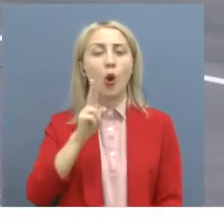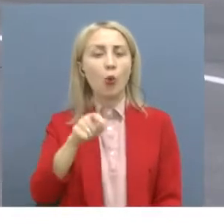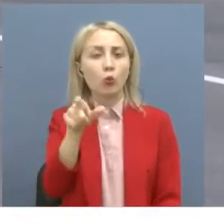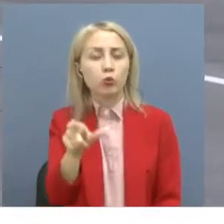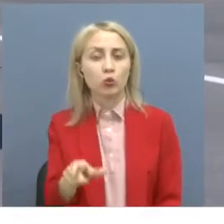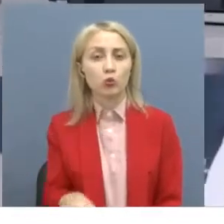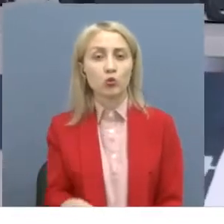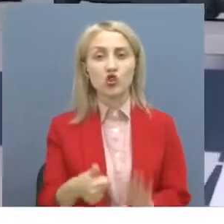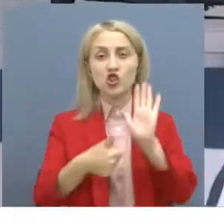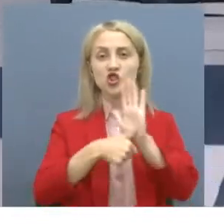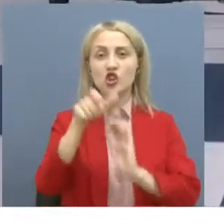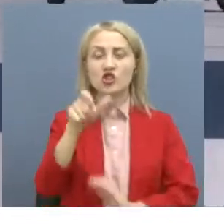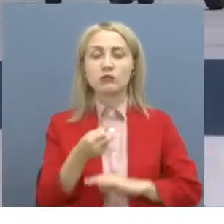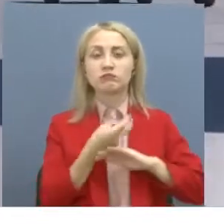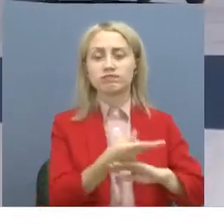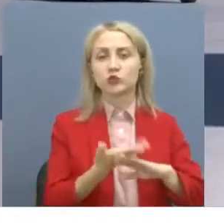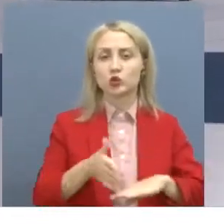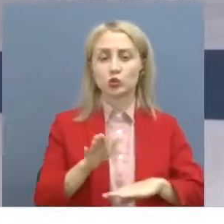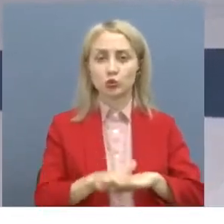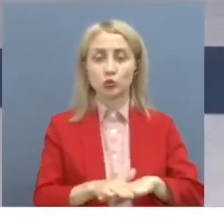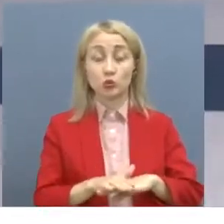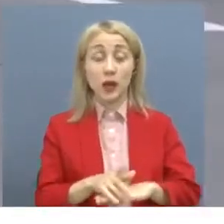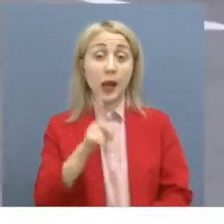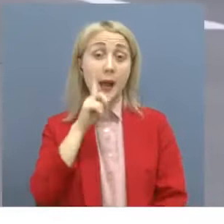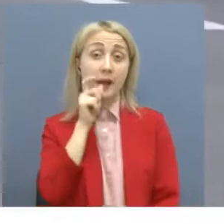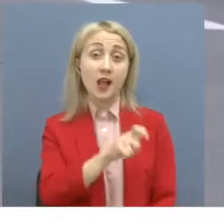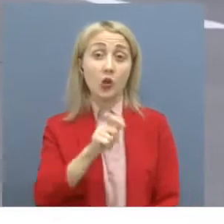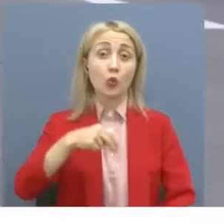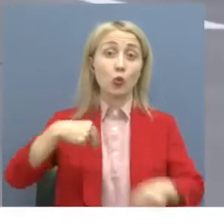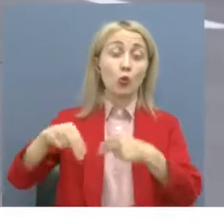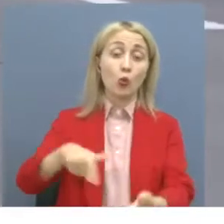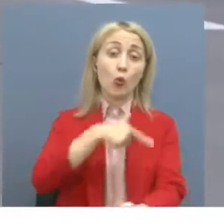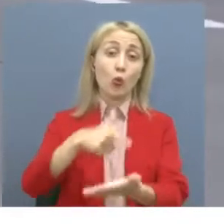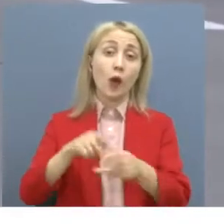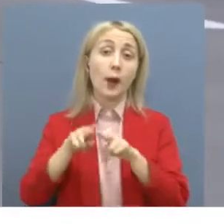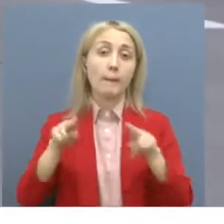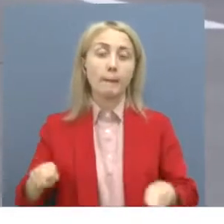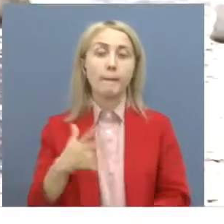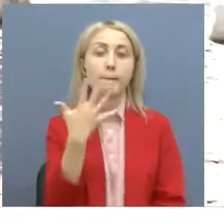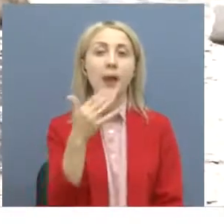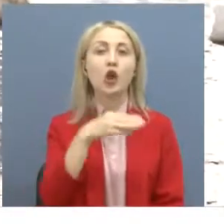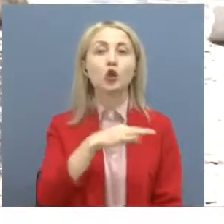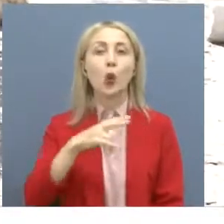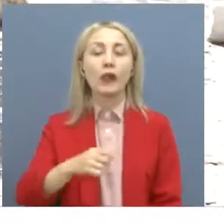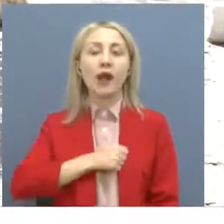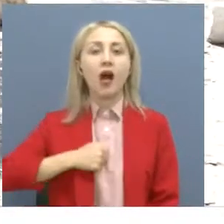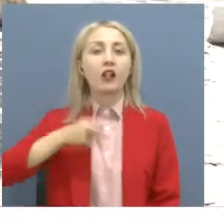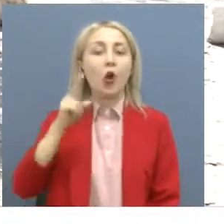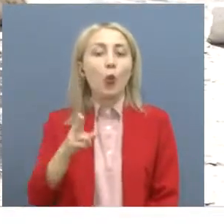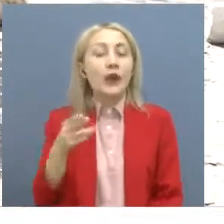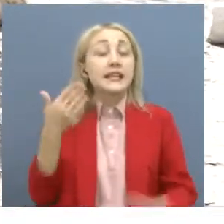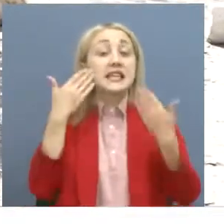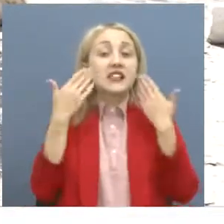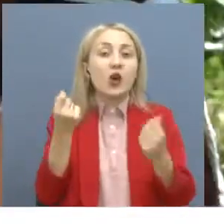жатыр. Ішімдік өндіретін жасырын цех иелері Петропавл қаласынан 5 тонна көлемде белгісіз сұйықтықты сатып алған. 5